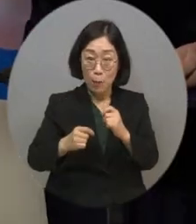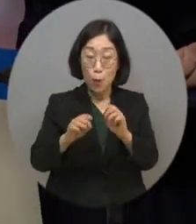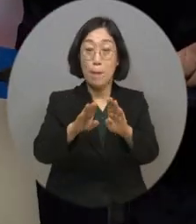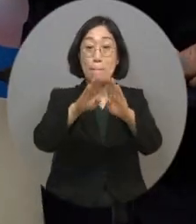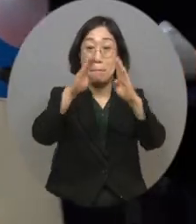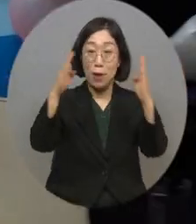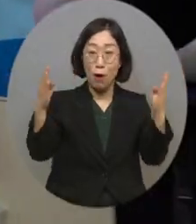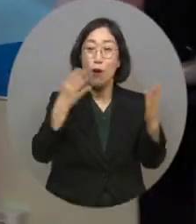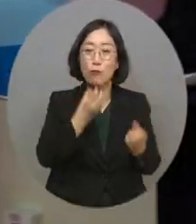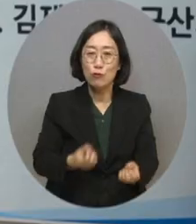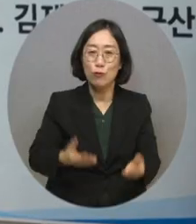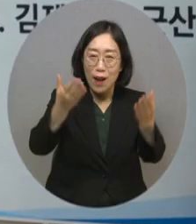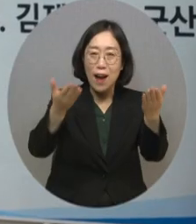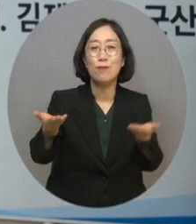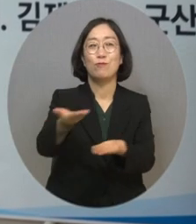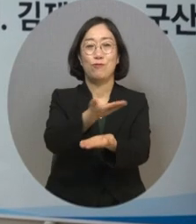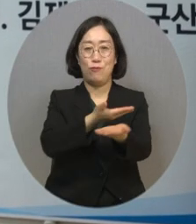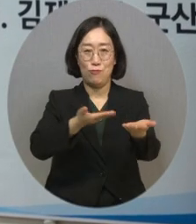주었습니다.